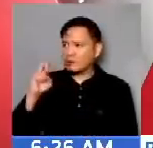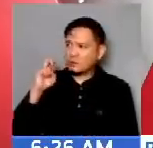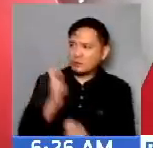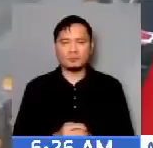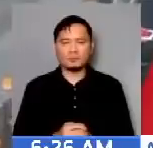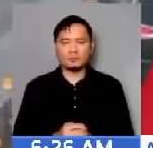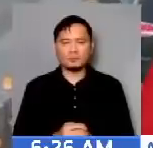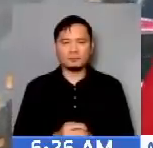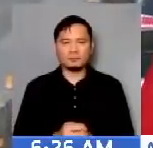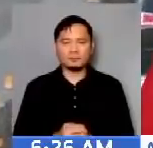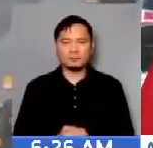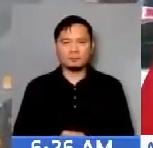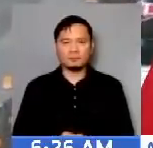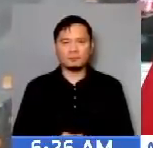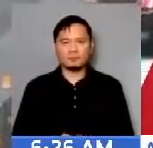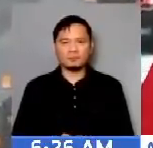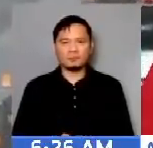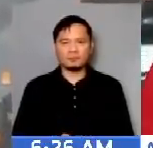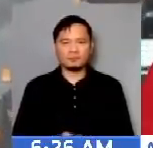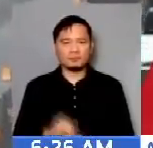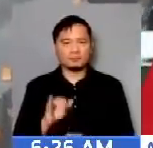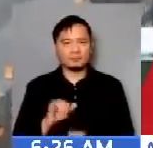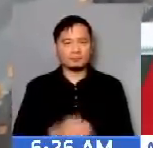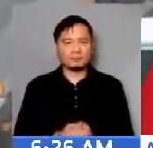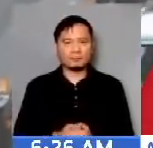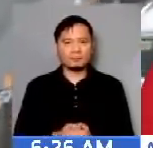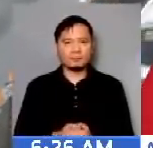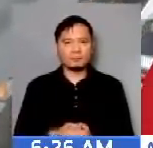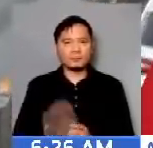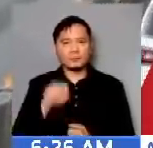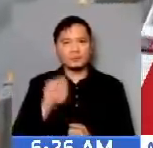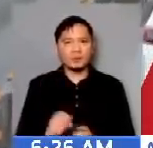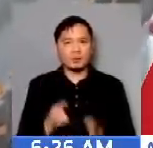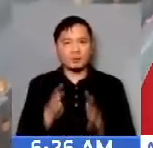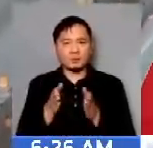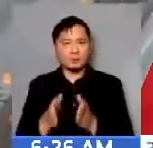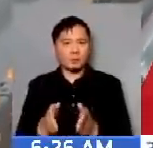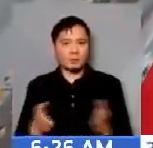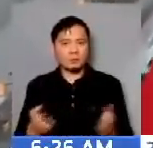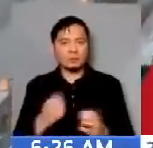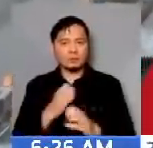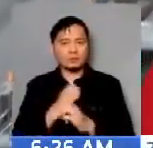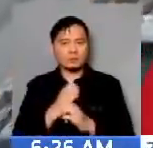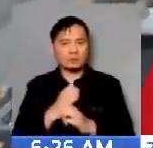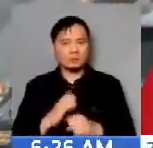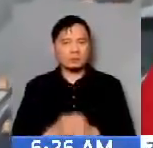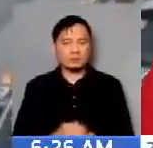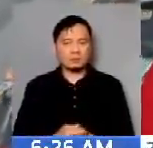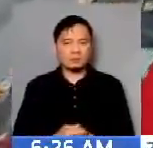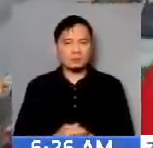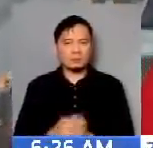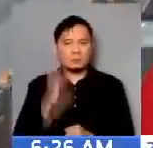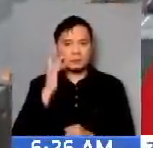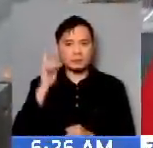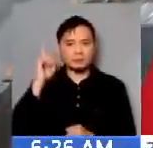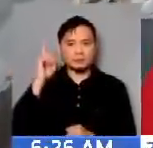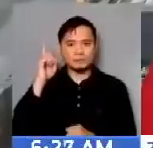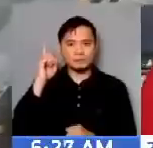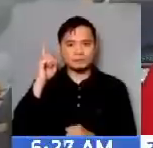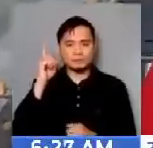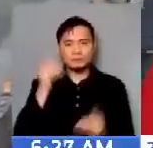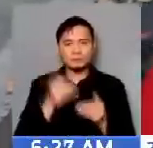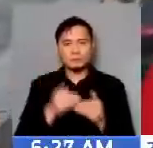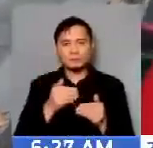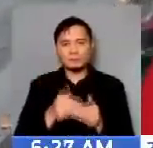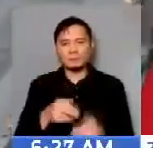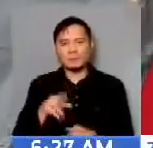talaga. Igan, ito ang southbound lane ng EDSA mula rito sa bahagi ng Cubao, malapit dito sa Ramon Magsaysay High